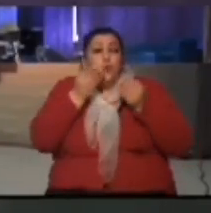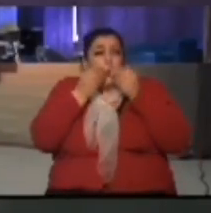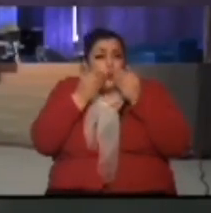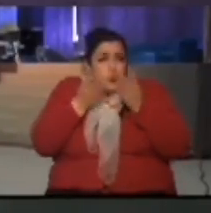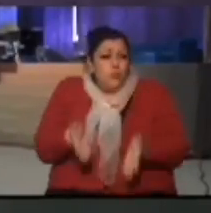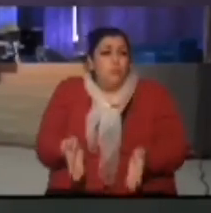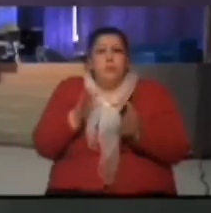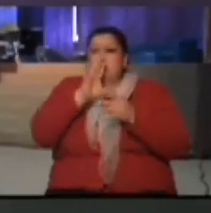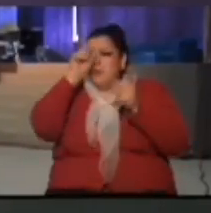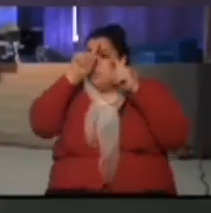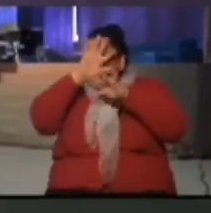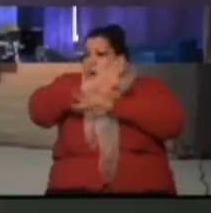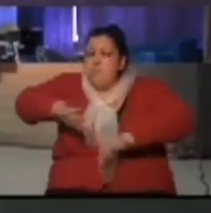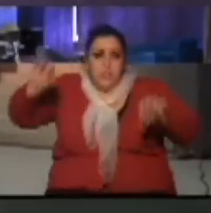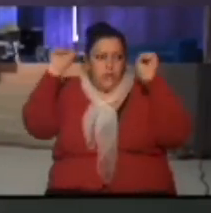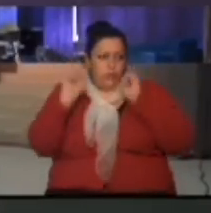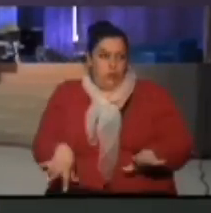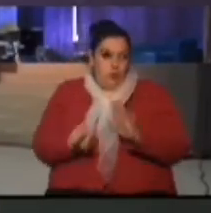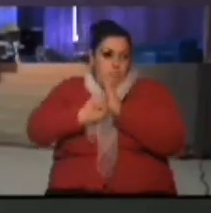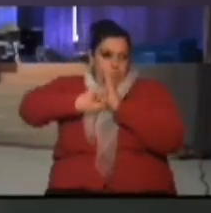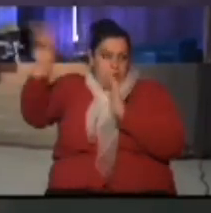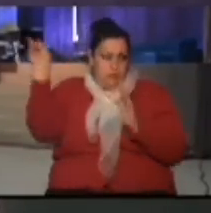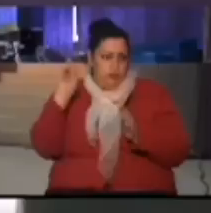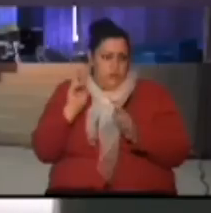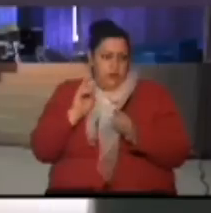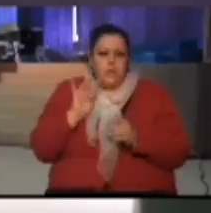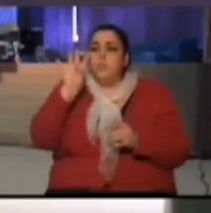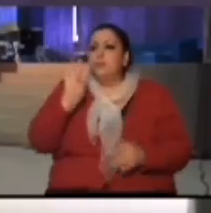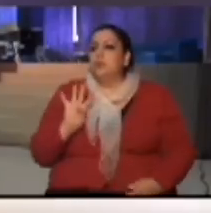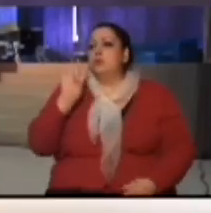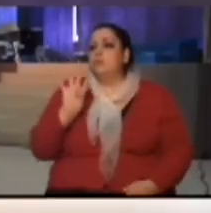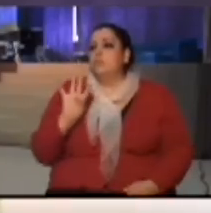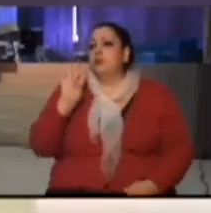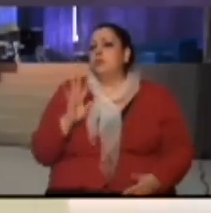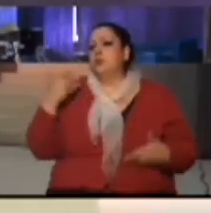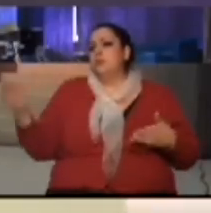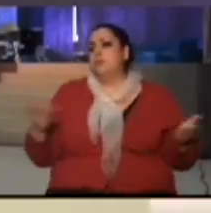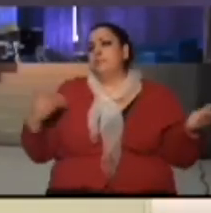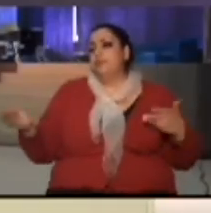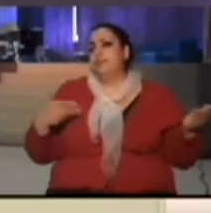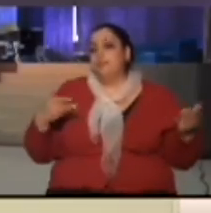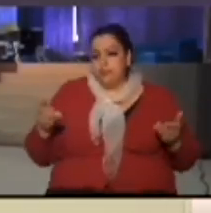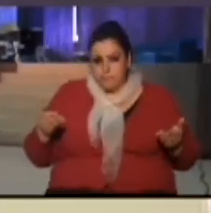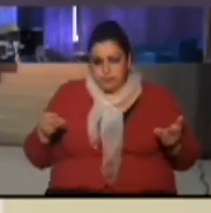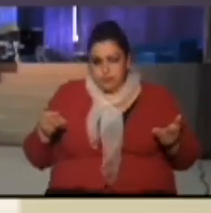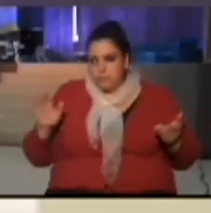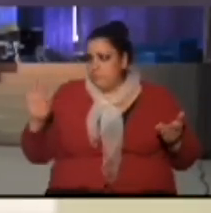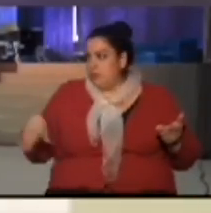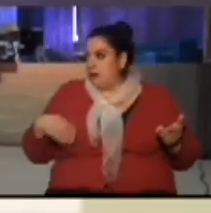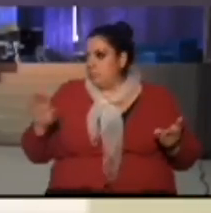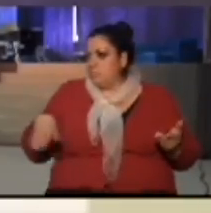են այդտեղից։ Սելիներ, այս մարդիկ գալիս են, ուտում են, հետո ասում